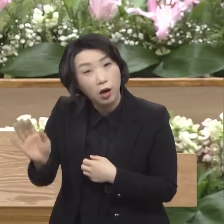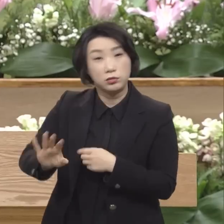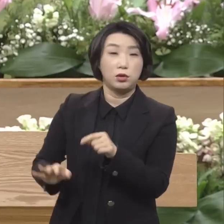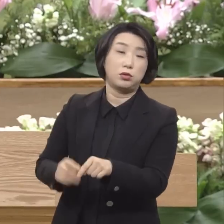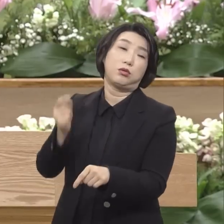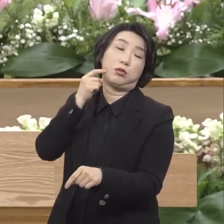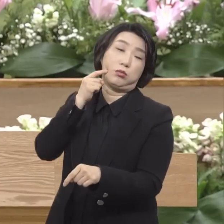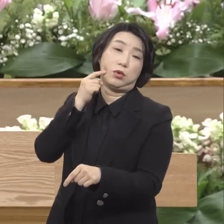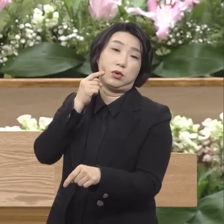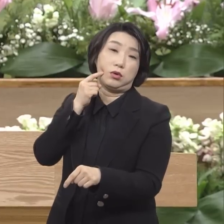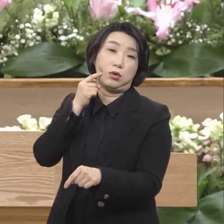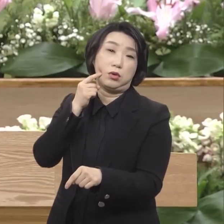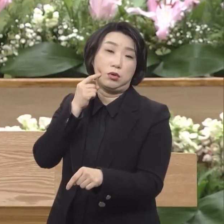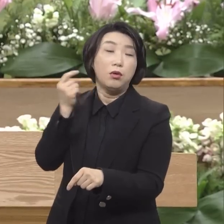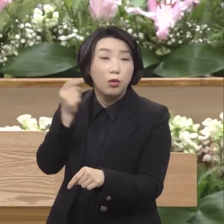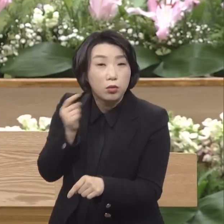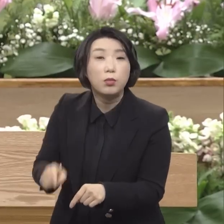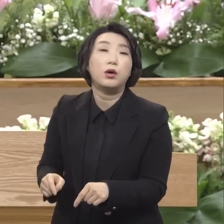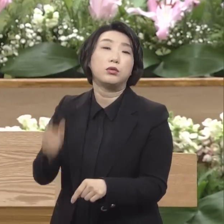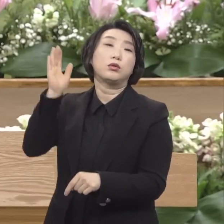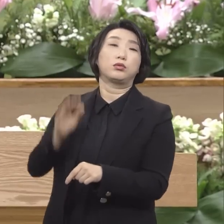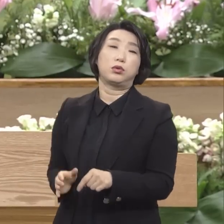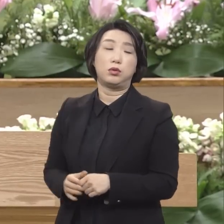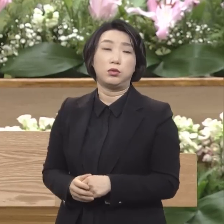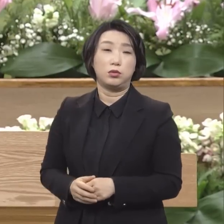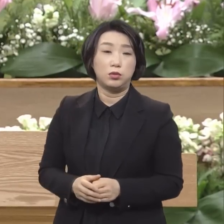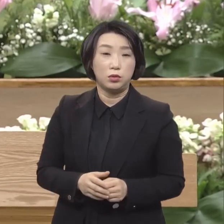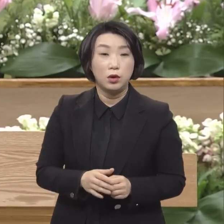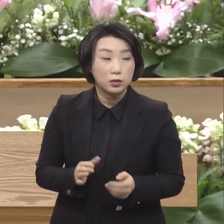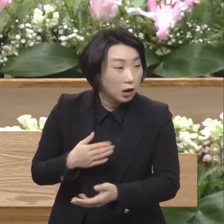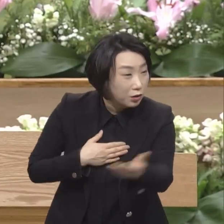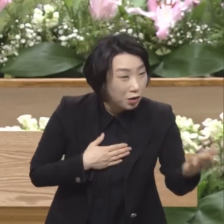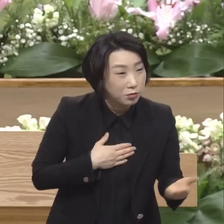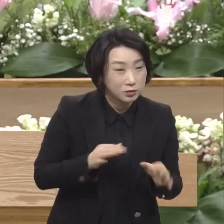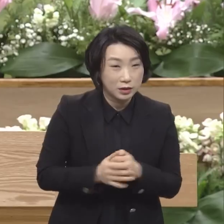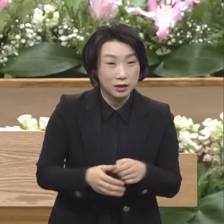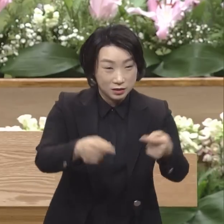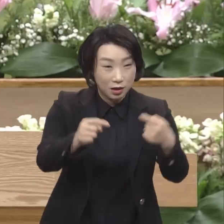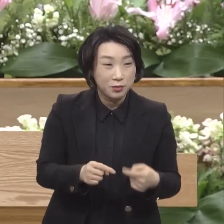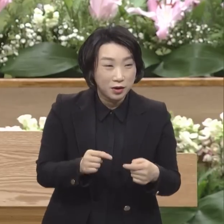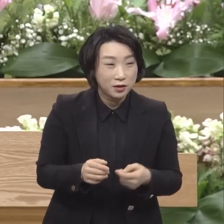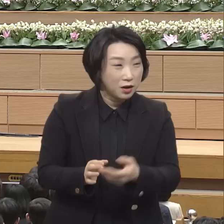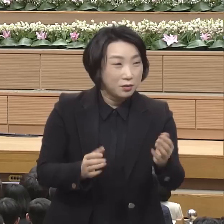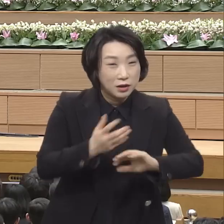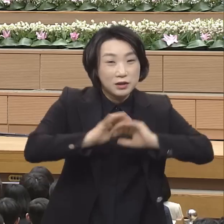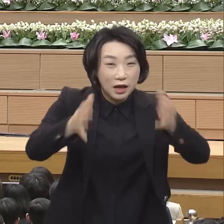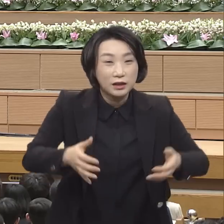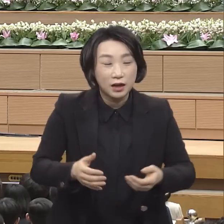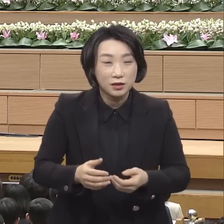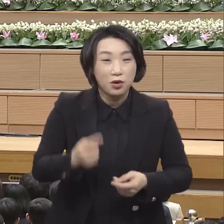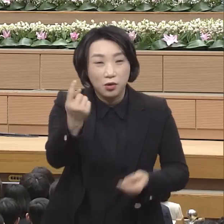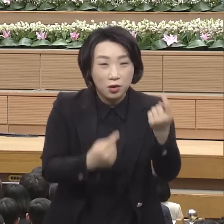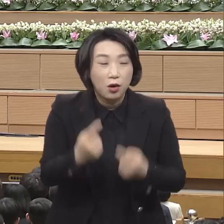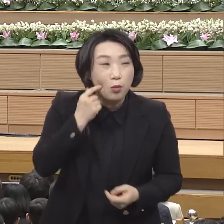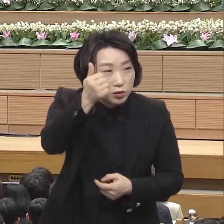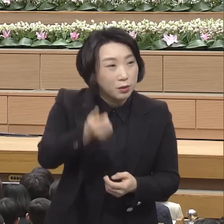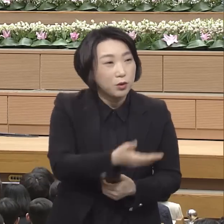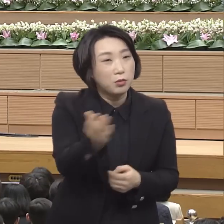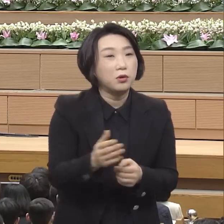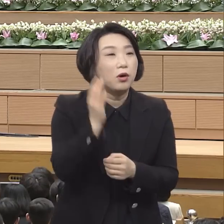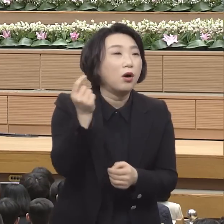거짓말 설교지. 거짓말. 우린 거짓말, 여기 오신 목사님들 거짓말 그만해야 해요. 교회 가서. 성경은 거짓말하는 것이